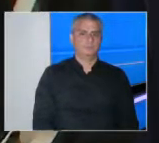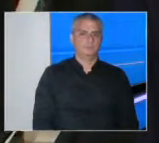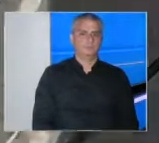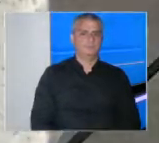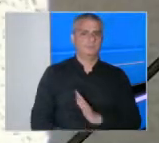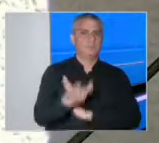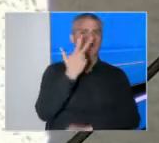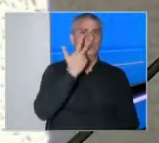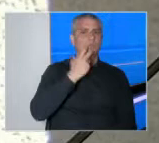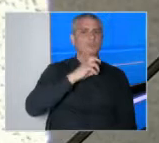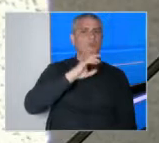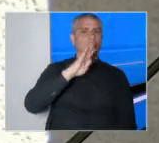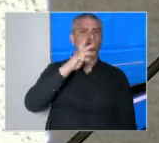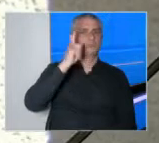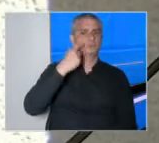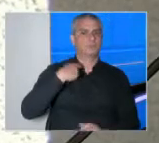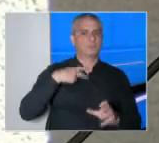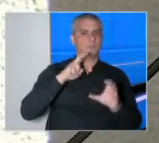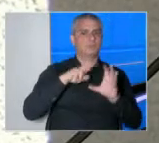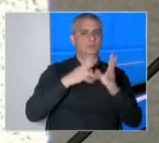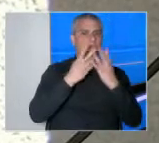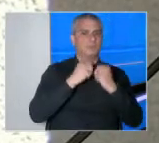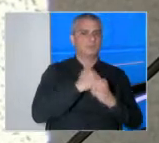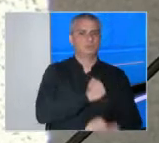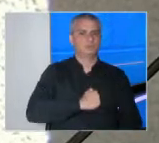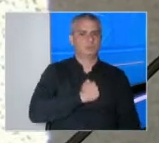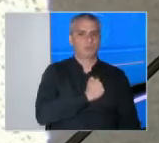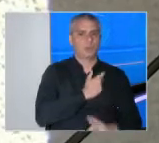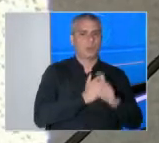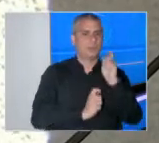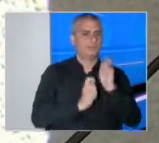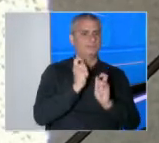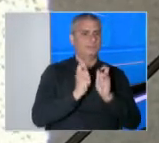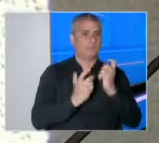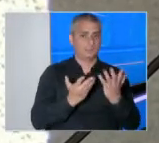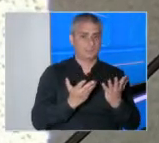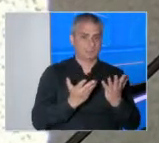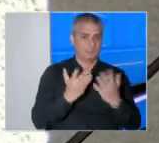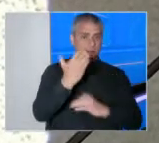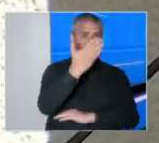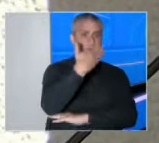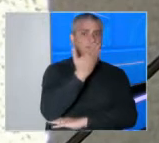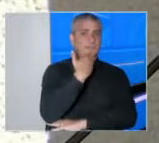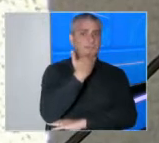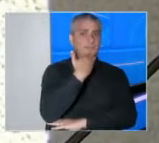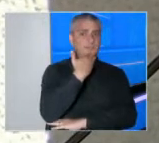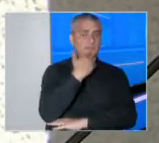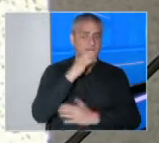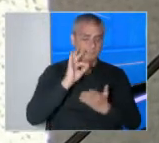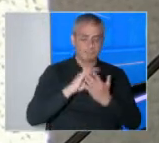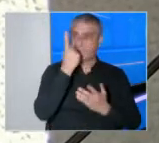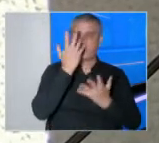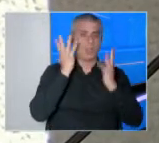לפני 34 שנים הצטרפתי למשפחת השכול האזרחי במדינת ישראל. ברגע ארור